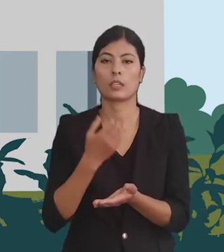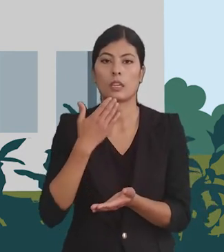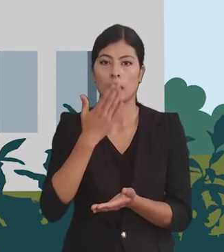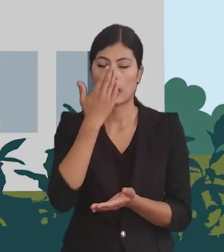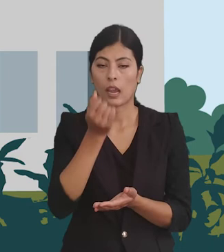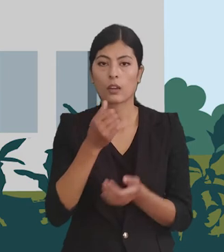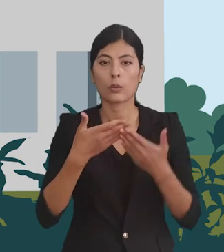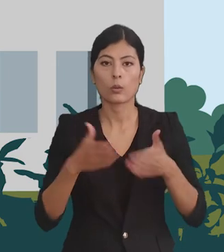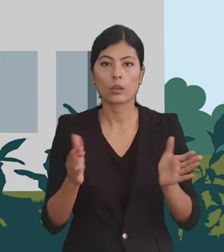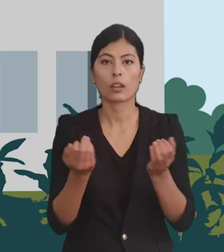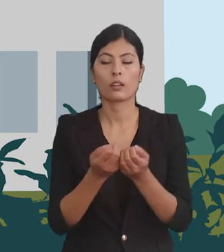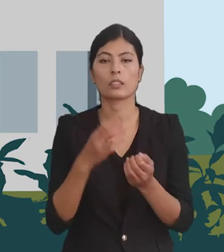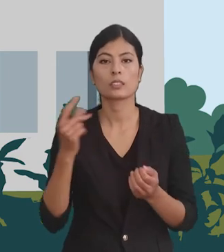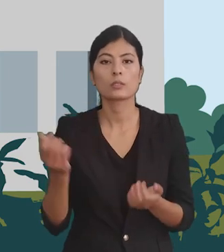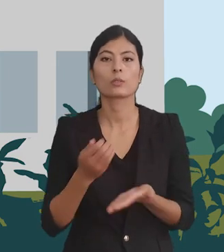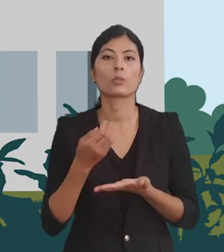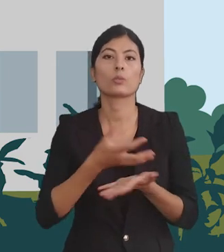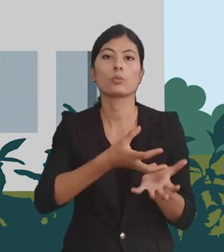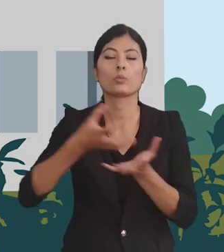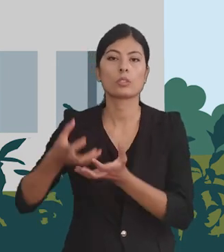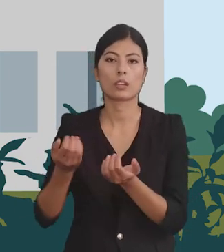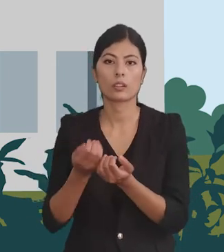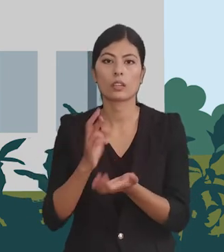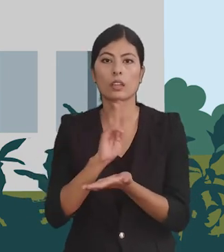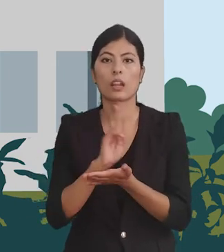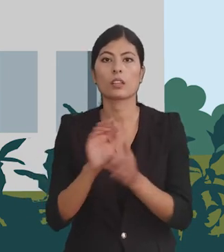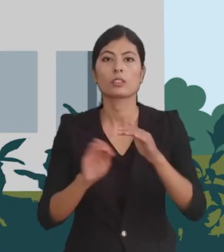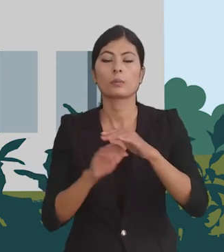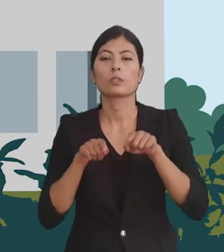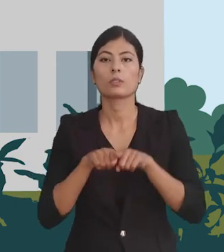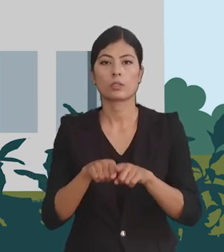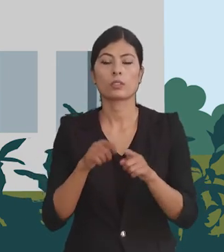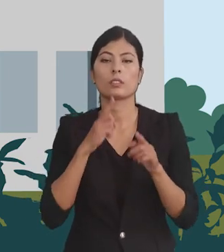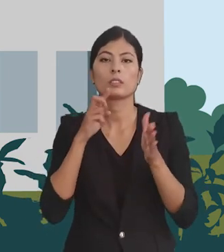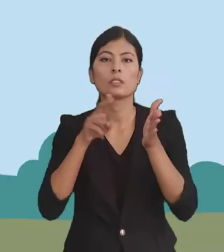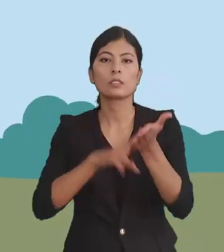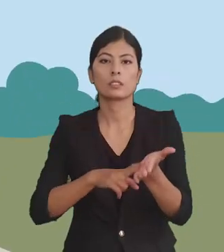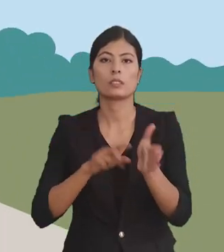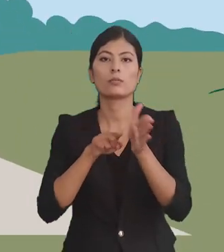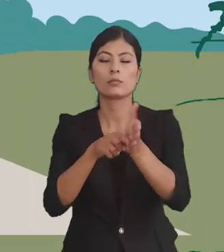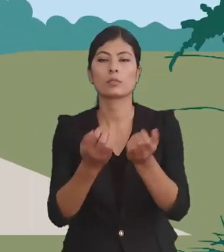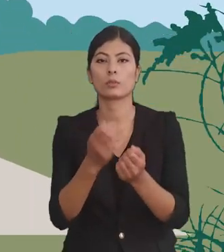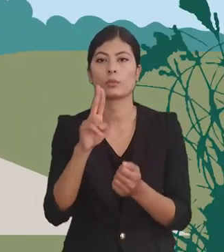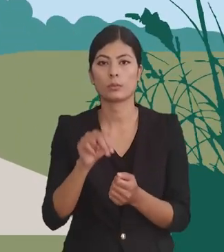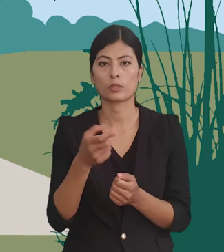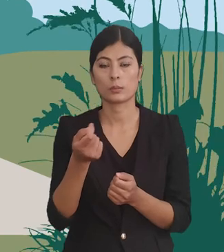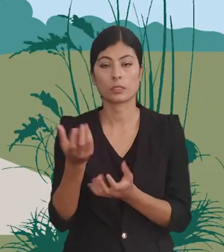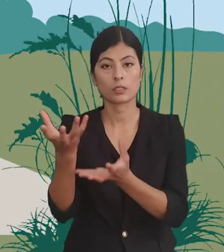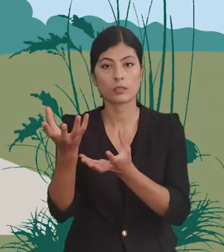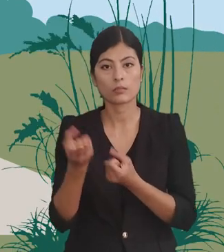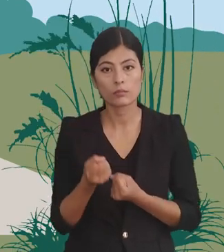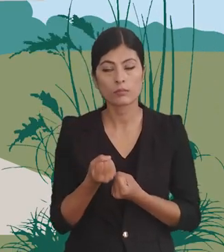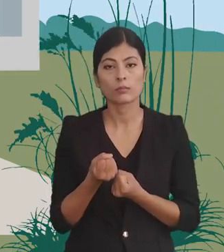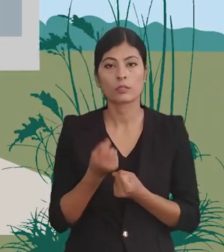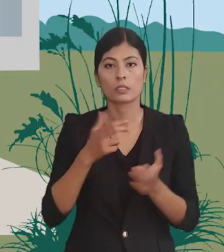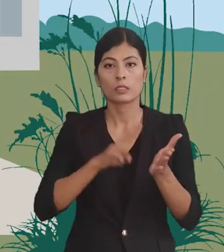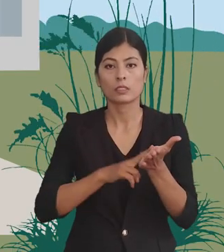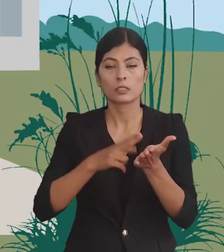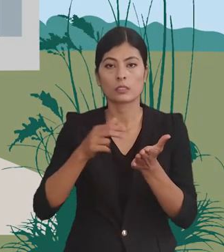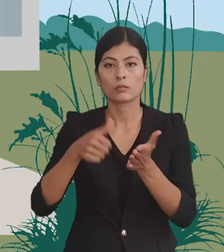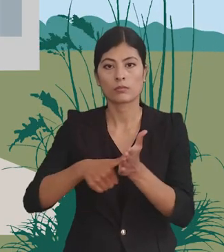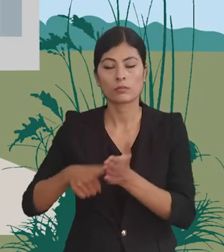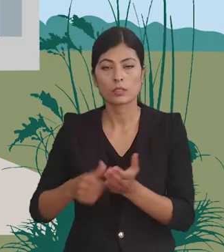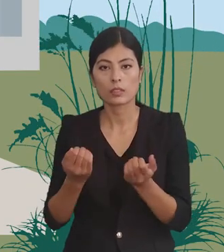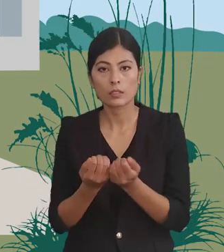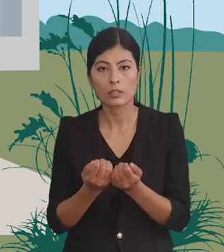कारणको लागि तत्काल उद्धार र राहत समिति समक्ष निवेदन दिनुपर्दछ। प्राप्त भएको निवेदन जाँचबुझ गर्दा पीडितलाई